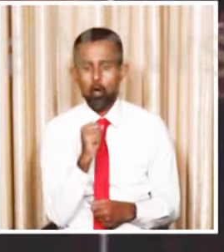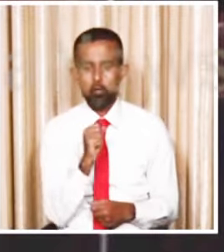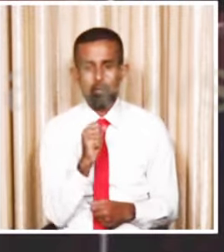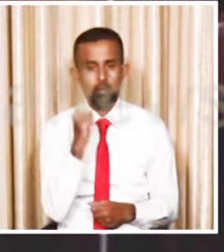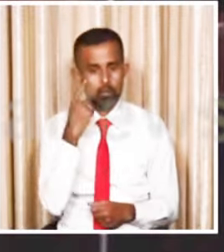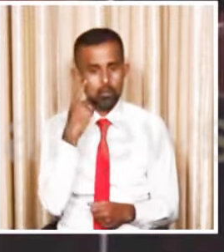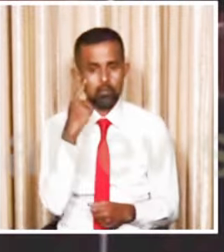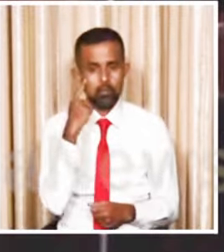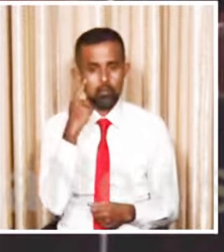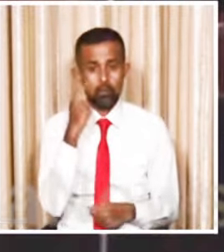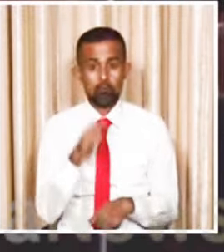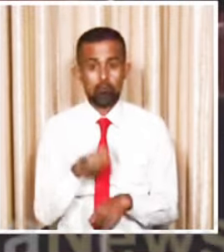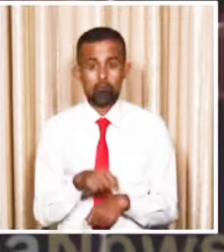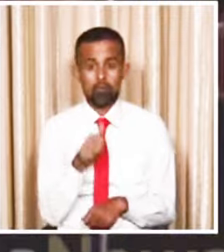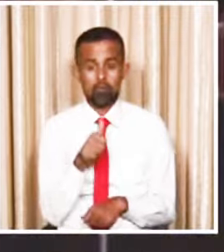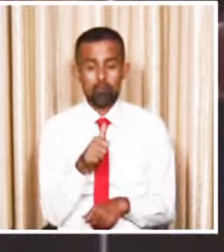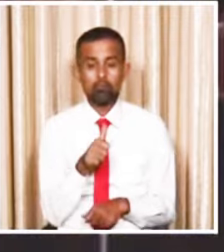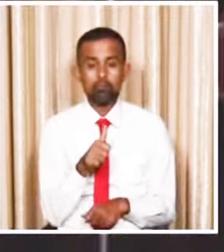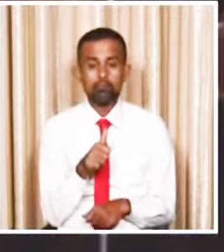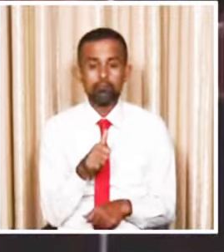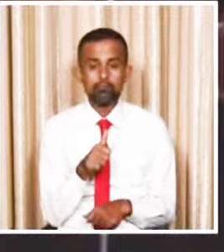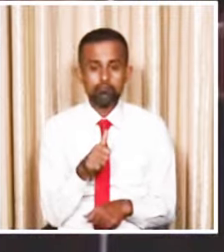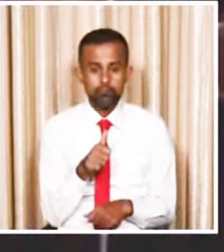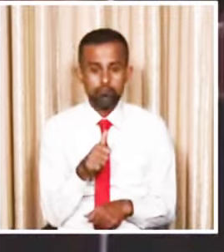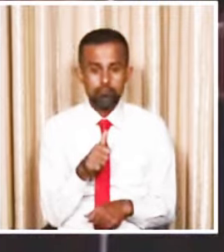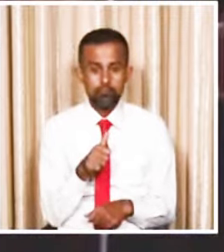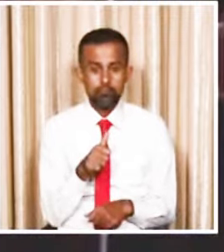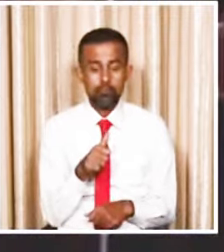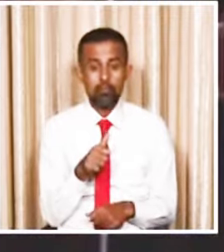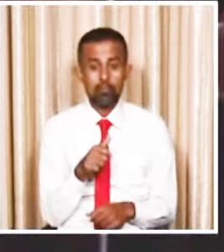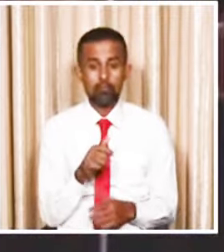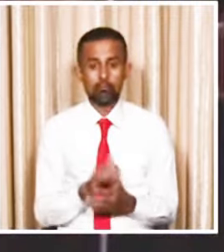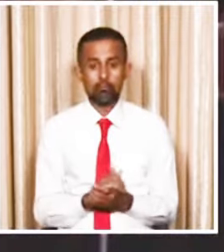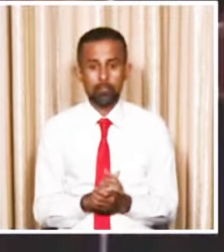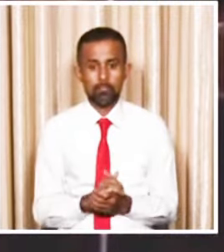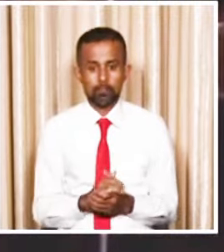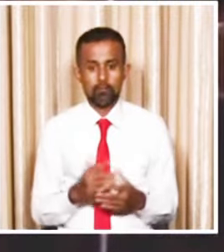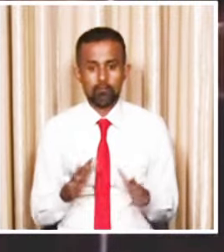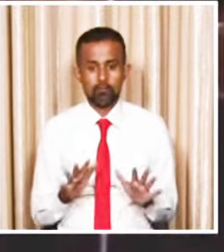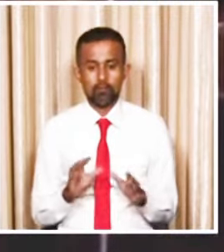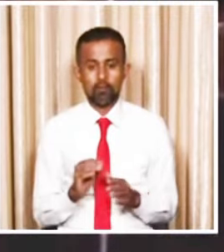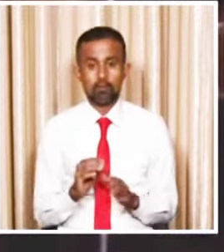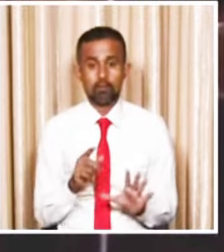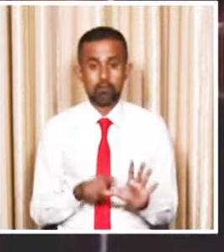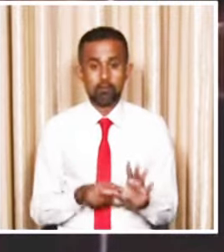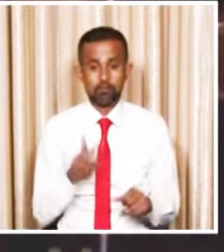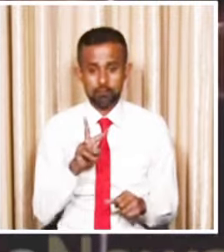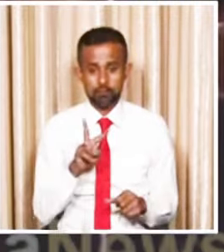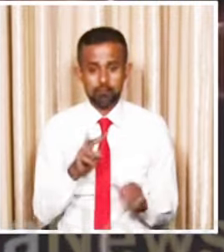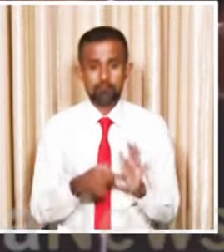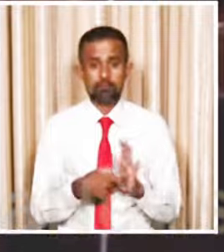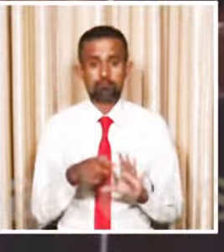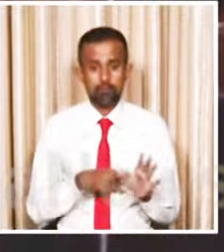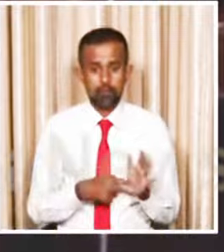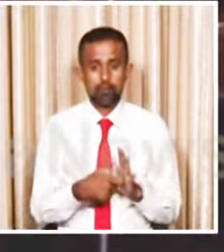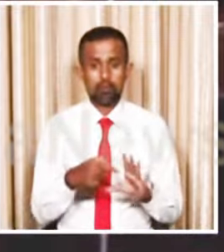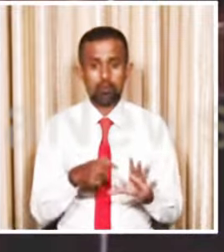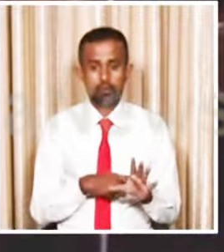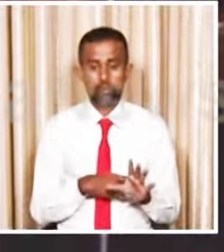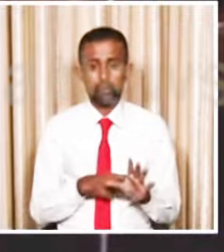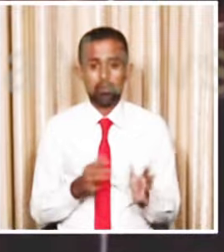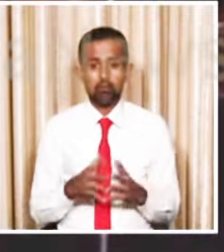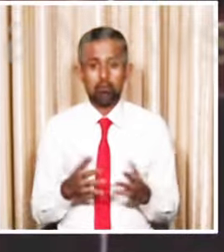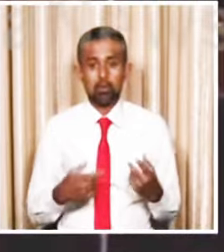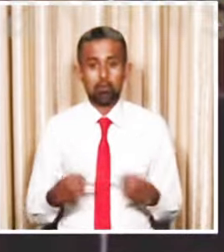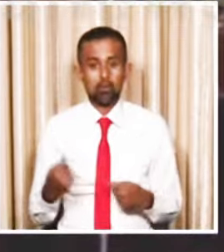කාරණාව. වාසනාවකට වගේ ගරු මූලාසනාර මන්ත්‍රීතුමනි මේ කාලය අවසන් කරනවා. මේ අවුරුදු දෙකක් උත්සාහ කරලත් මේ ඇයට මේ සම්පත්